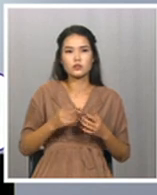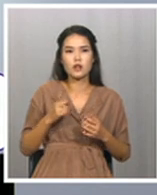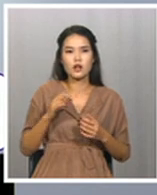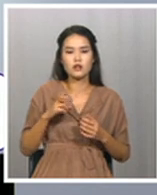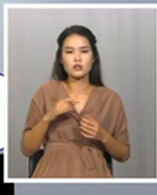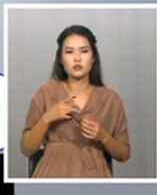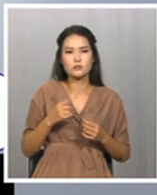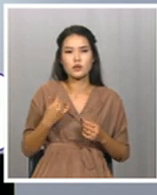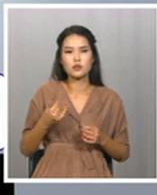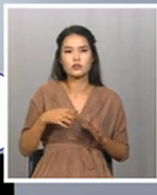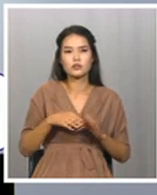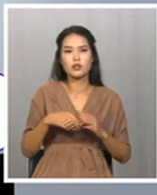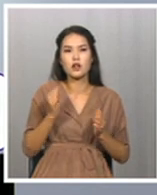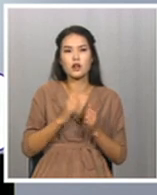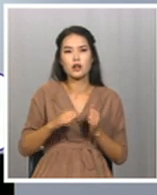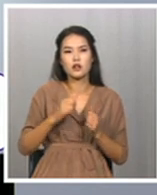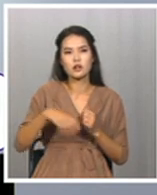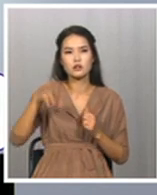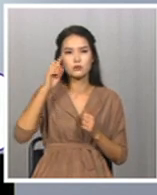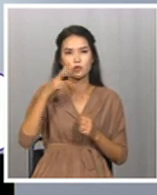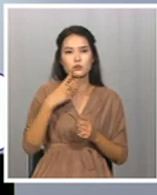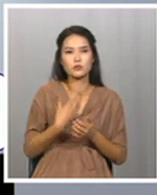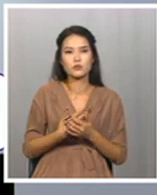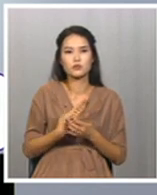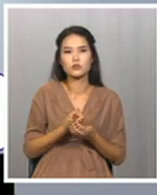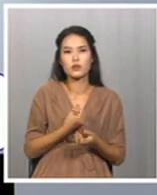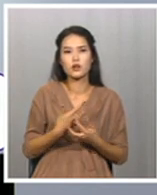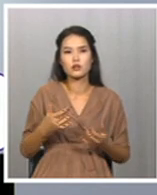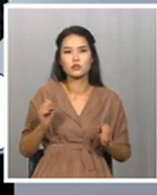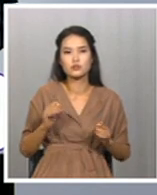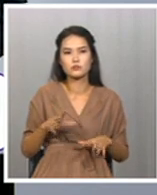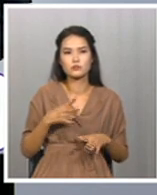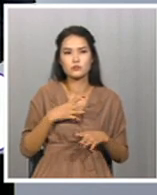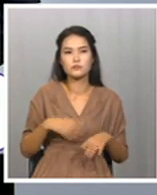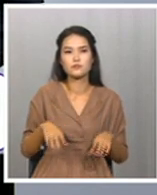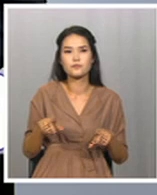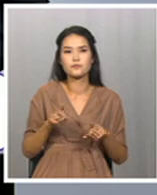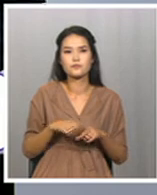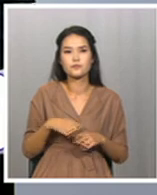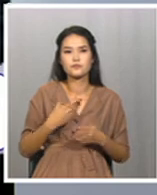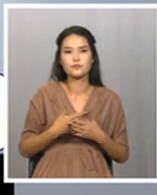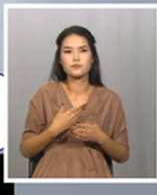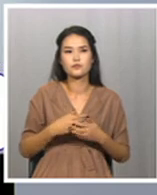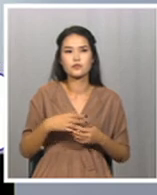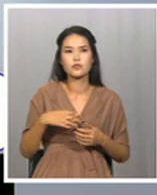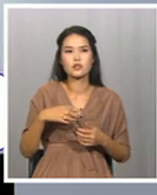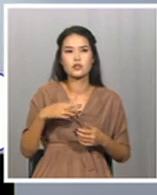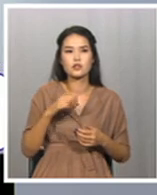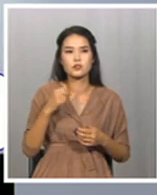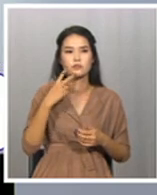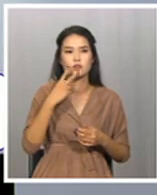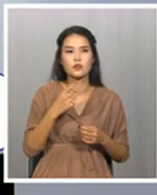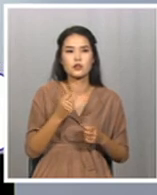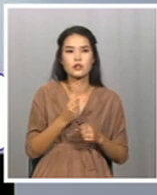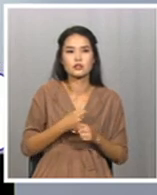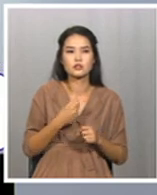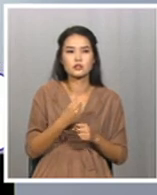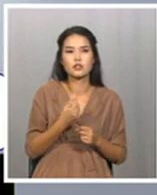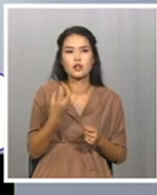болса, онда әр мемлекеттің көрсеткіші әртүрлі болып кетуі мүмкін. Мысалы, жапондықтар өздерінің иен